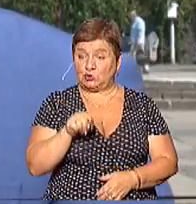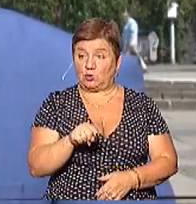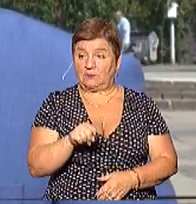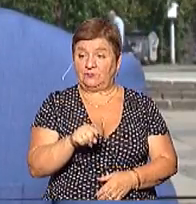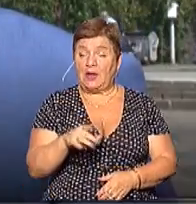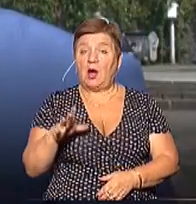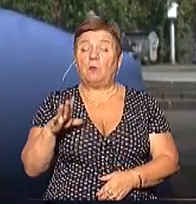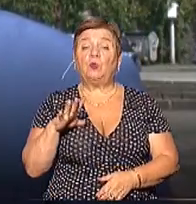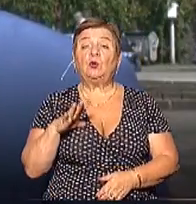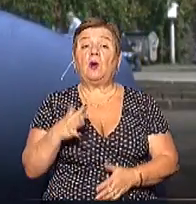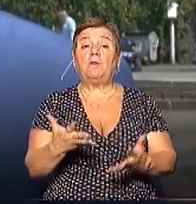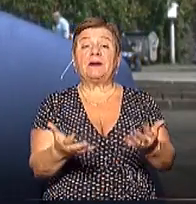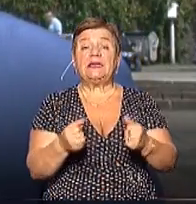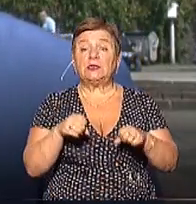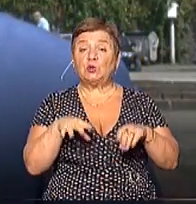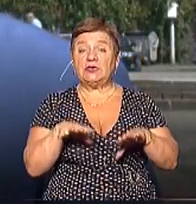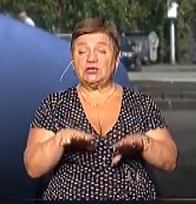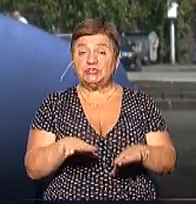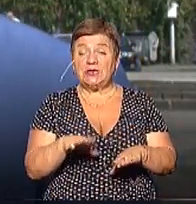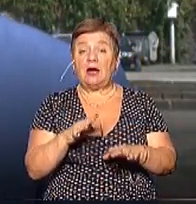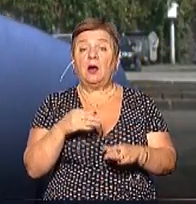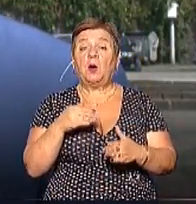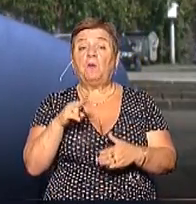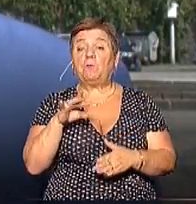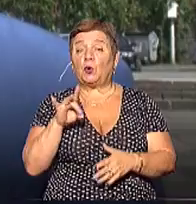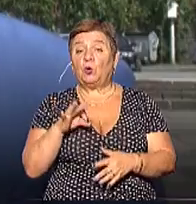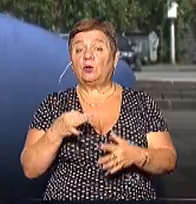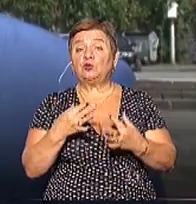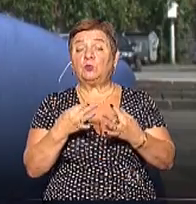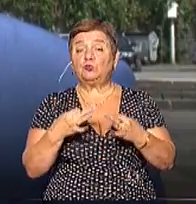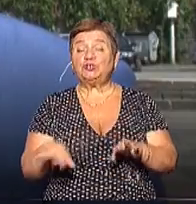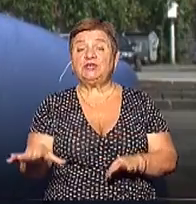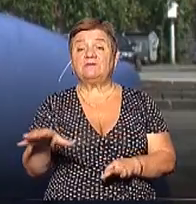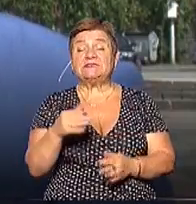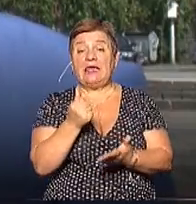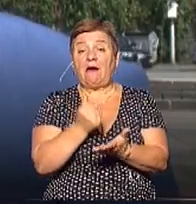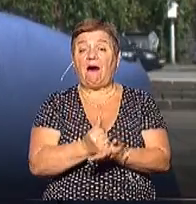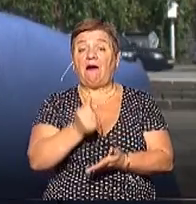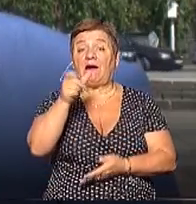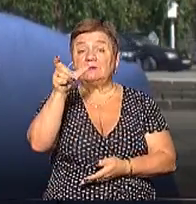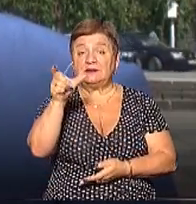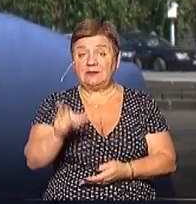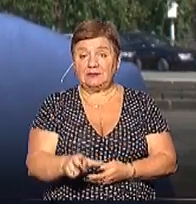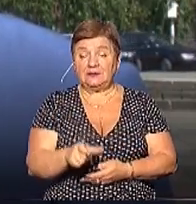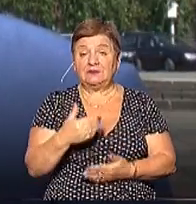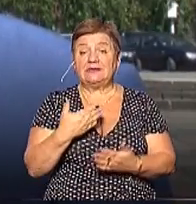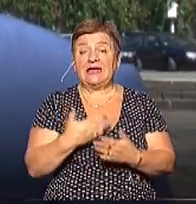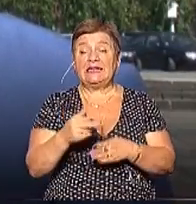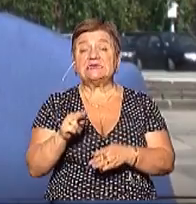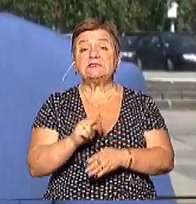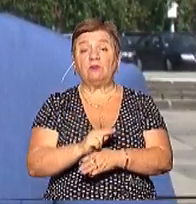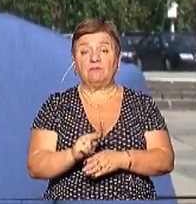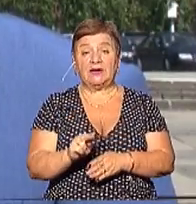вимагають. І було прийнято рішення про допущення всіх кандидатів, хоча дане